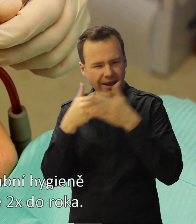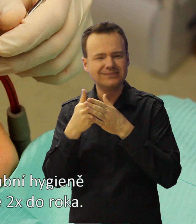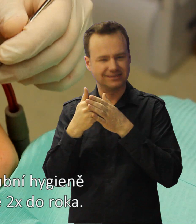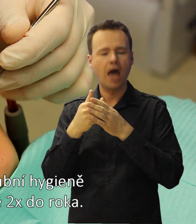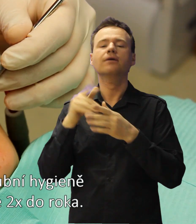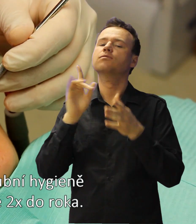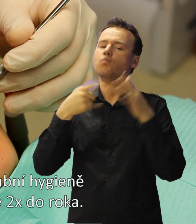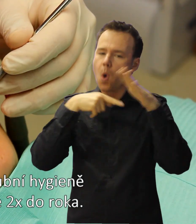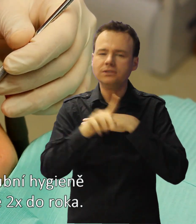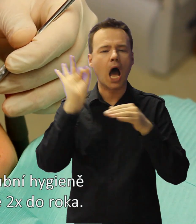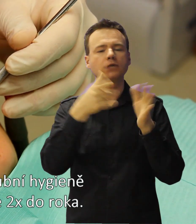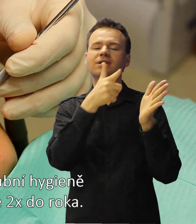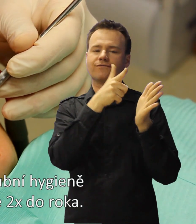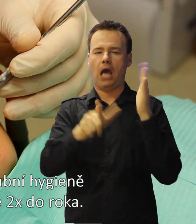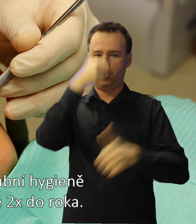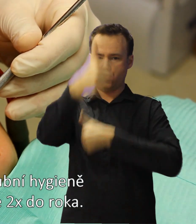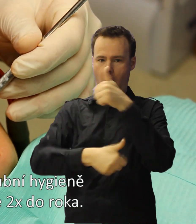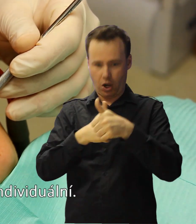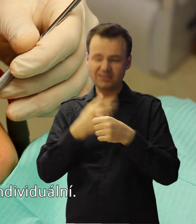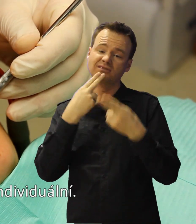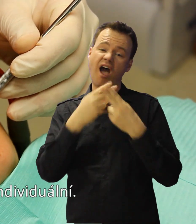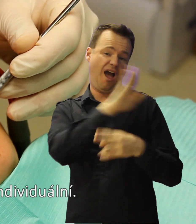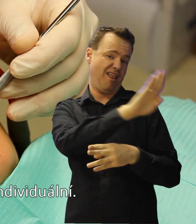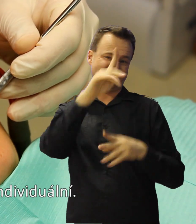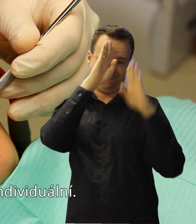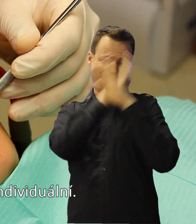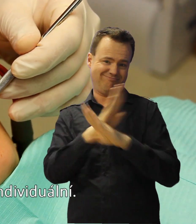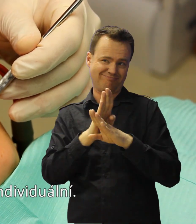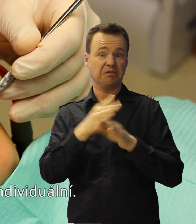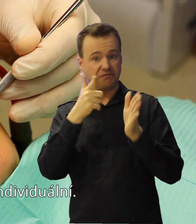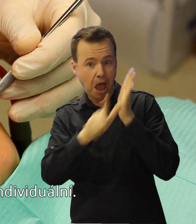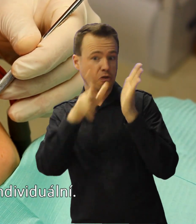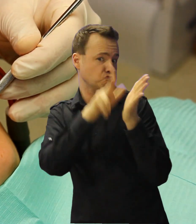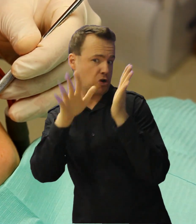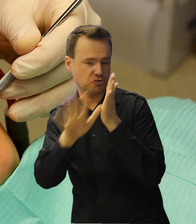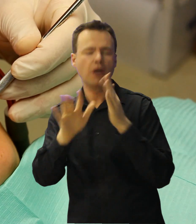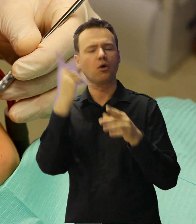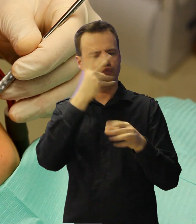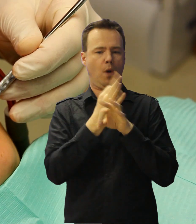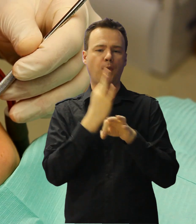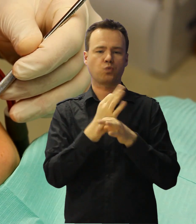Ošetření na zubní hygieně se doporučuje 2krát do roka, i to je však individuální.